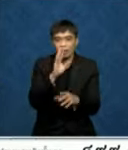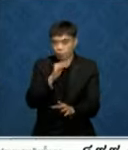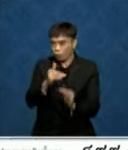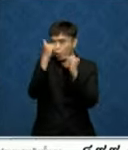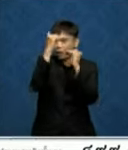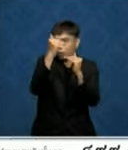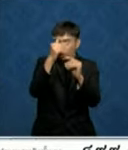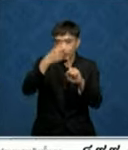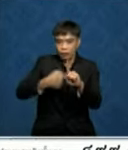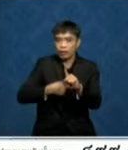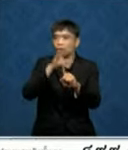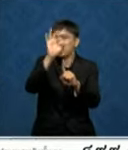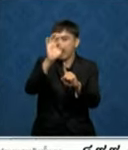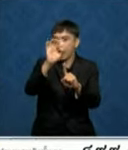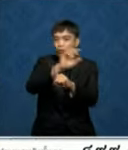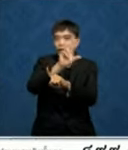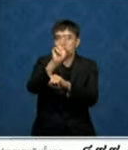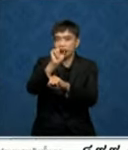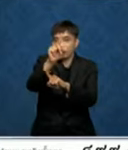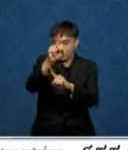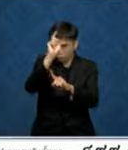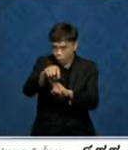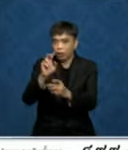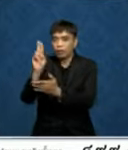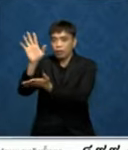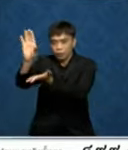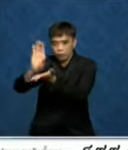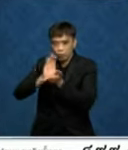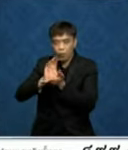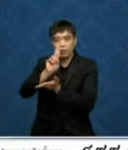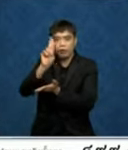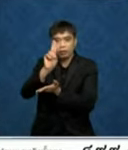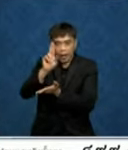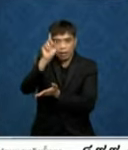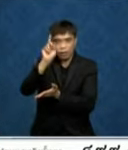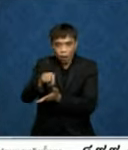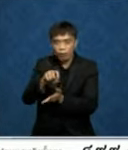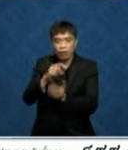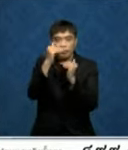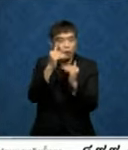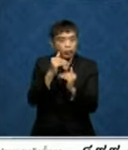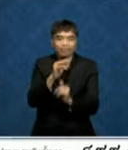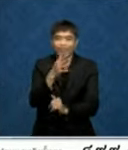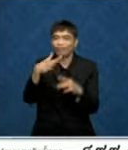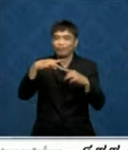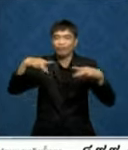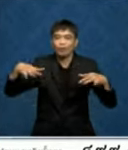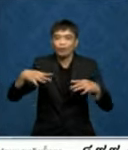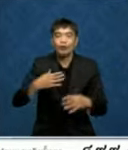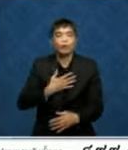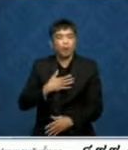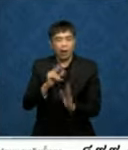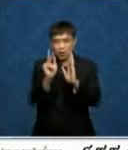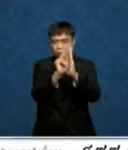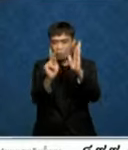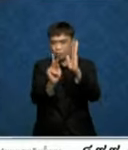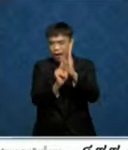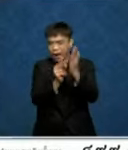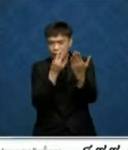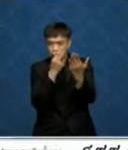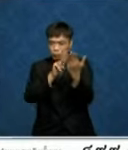30กันยายน67นะครับซึ่งมันก็ไม่สอดคล้องกับการออกเรื่องของงบกลางปีอยู่แล้วนะครับและยังมีการตีความกฎหมายที่น่าสงสัย